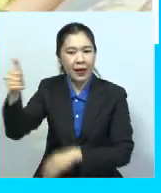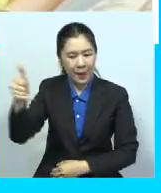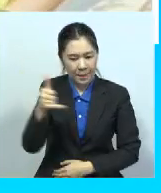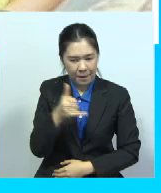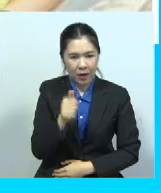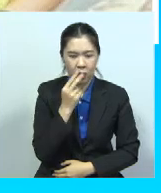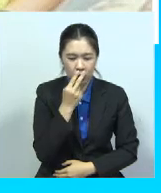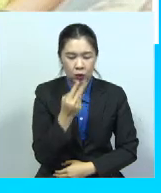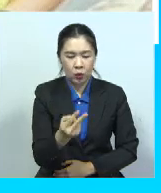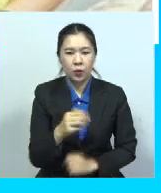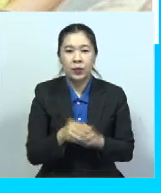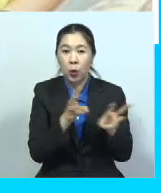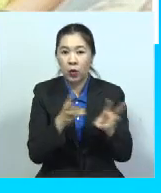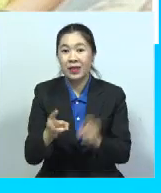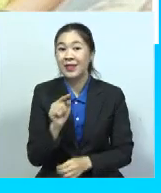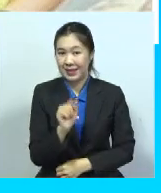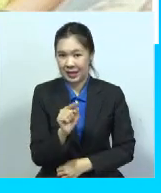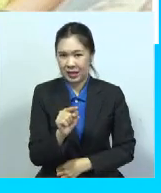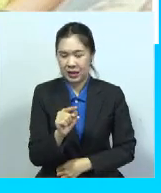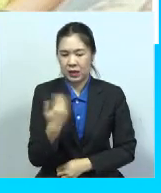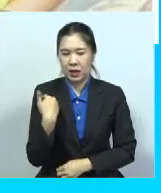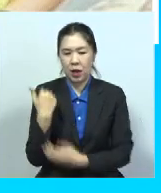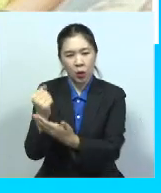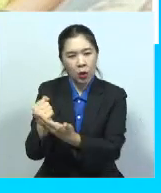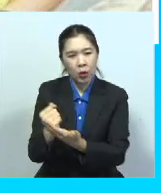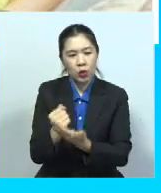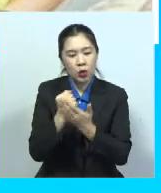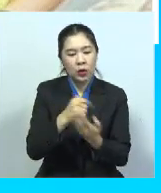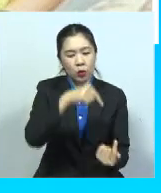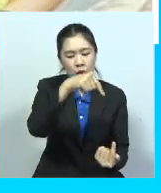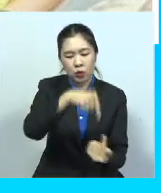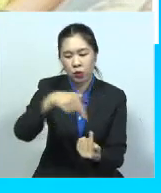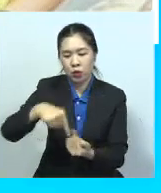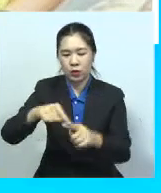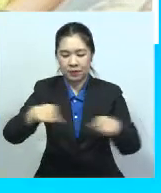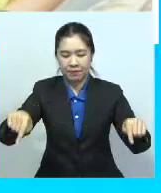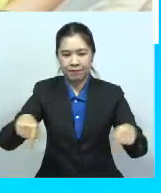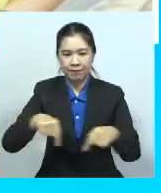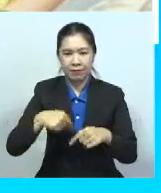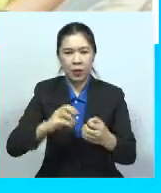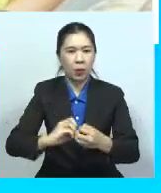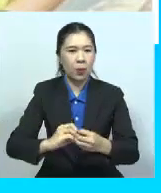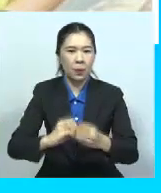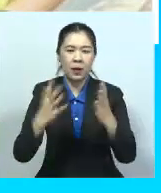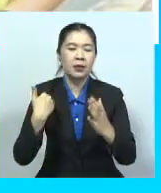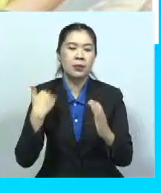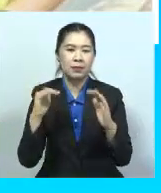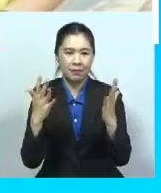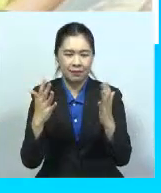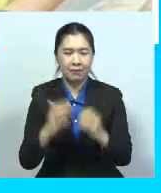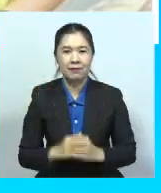ซึ่งการทำแบบนี้จะทำให้พื้นที่หรือว่าจุดดังกล่าวนะคะไม่เกิดเหตุการณ์ที่มันบานปลาย